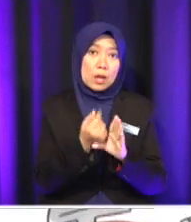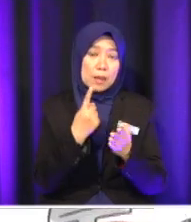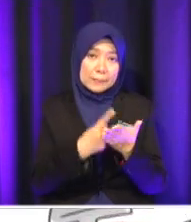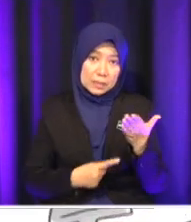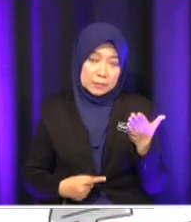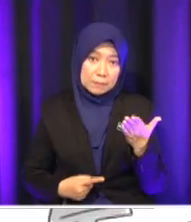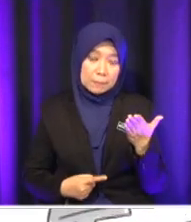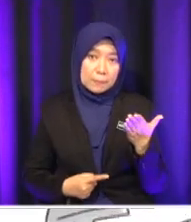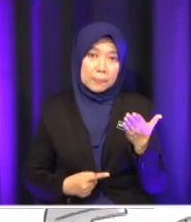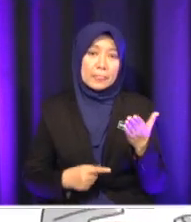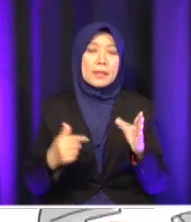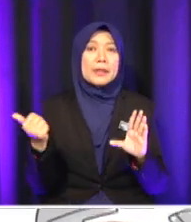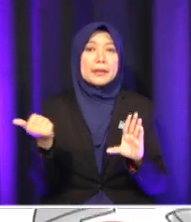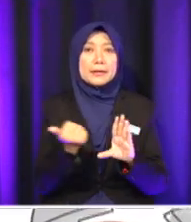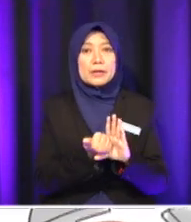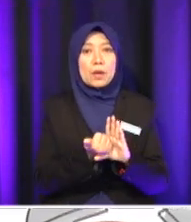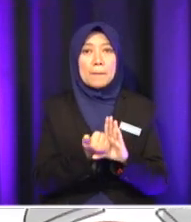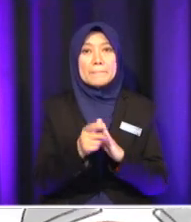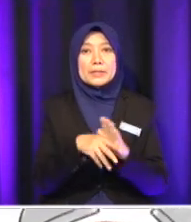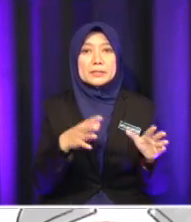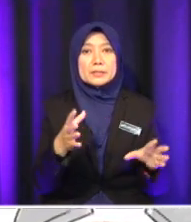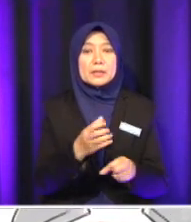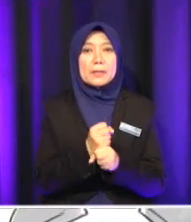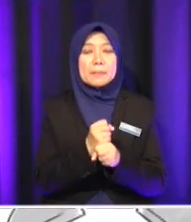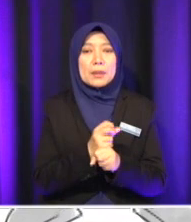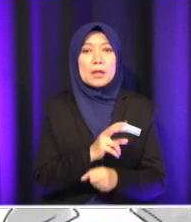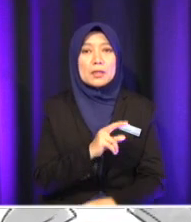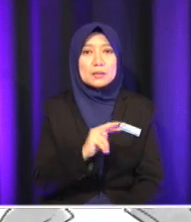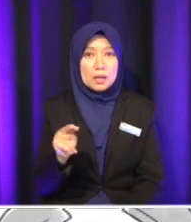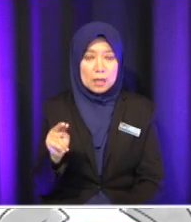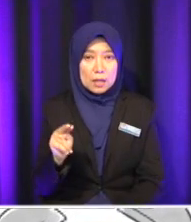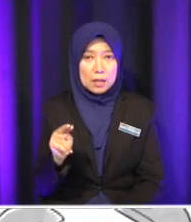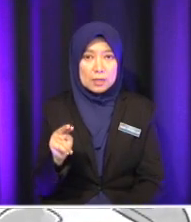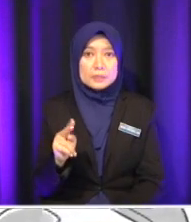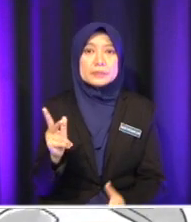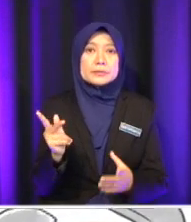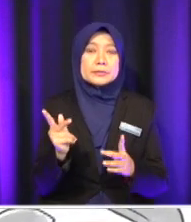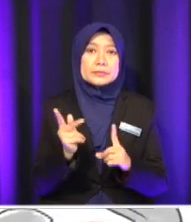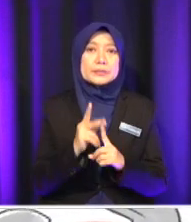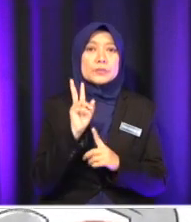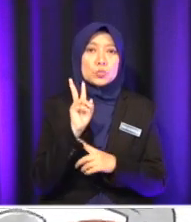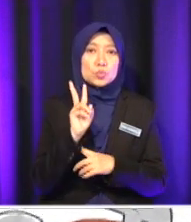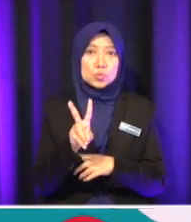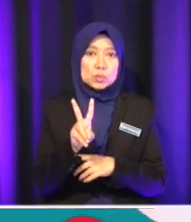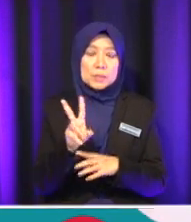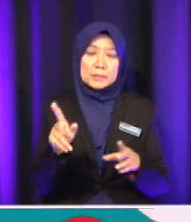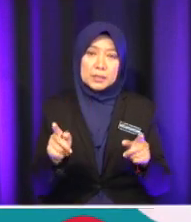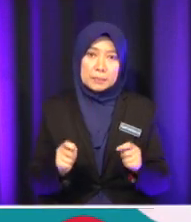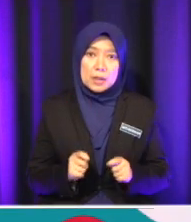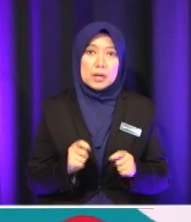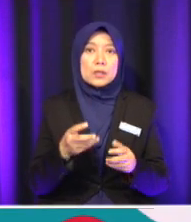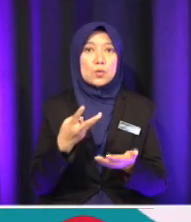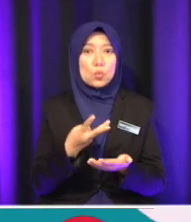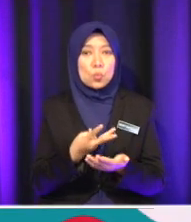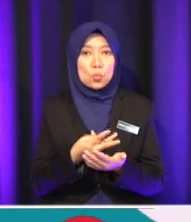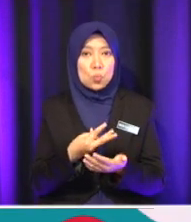ekolsemase yaitu account pendapatan oke yang kedua pernyataan kedua penerimaan keuangan